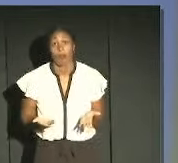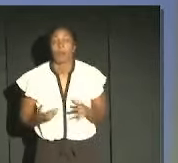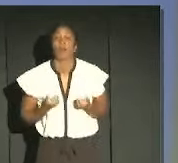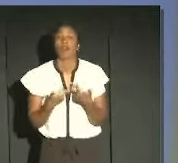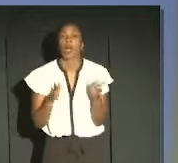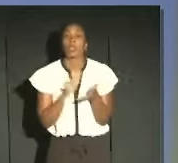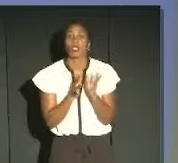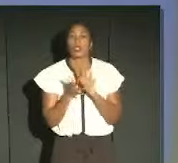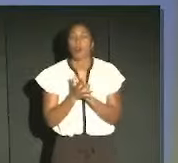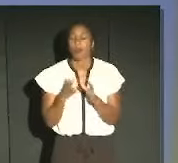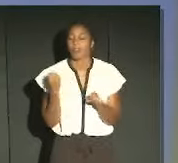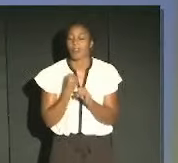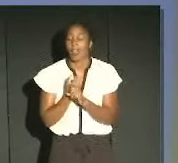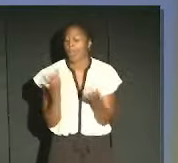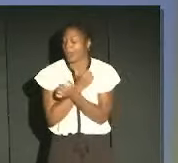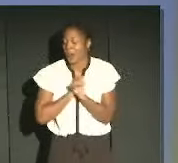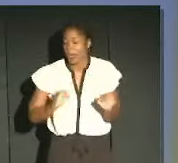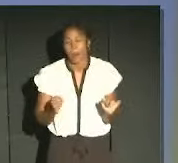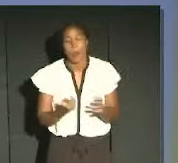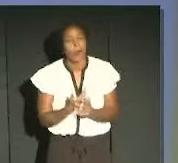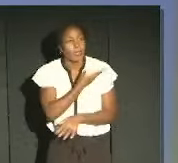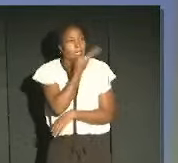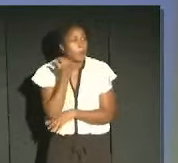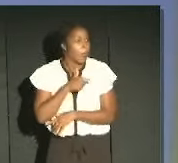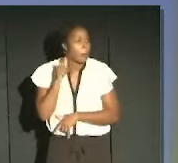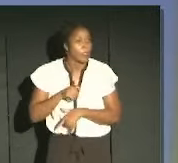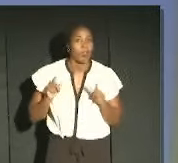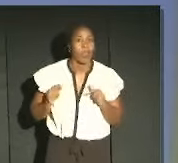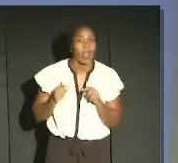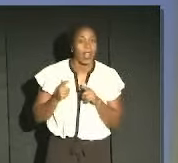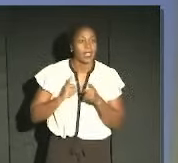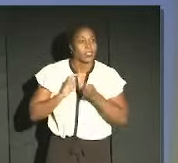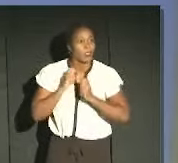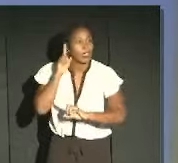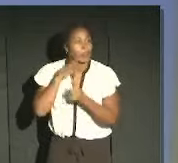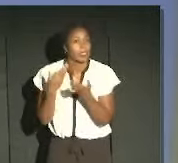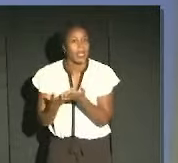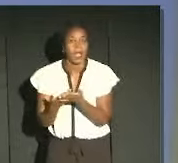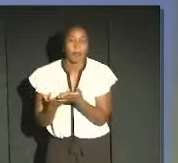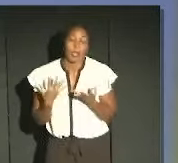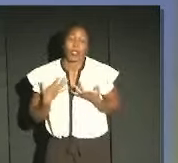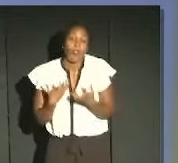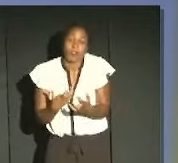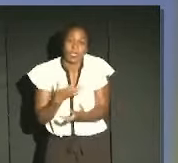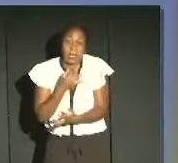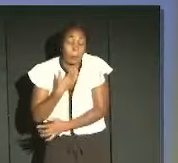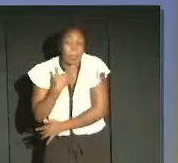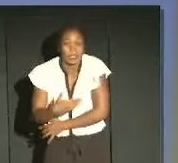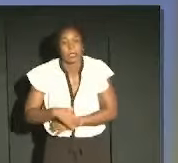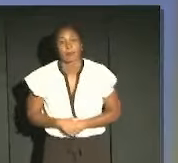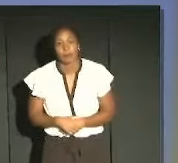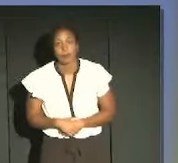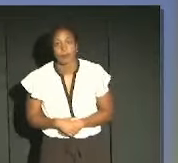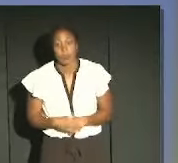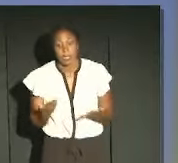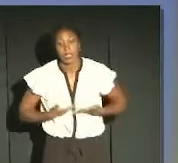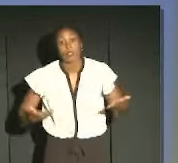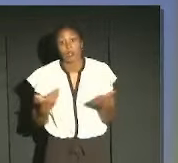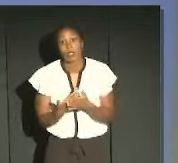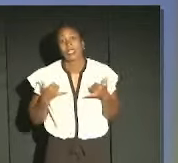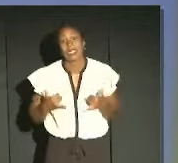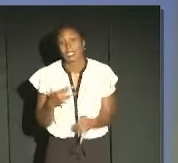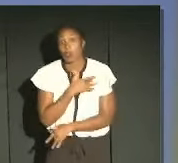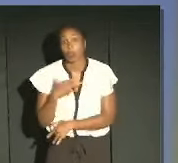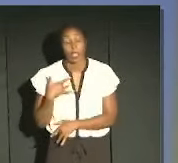extraordinaire je ne sais pas si celui qui m'en parlait est là mais je je veux le saluer pour le travail qui en est fait nous raconter l'état de délabrement de la